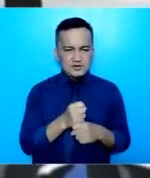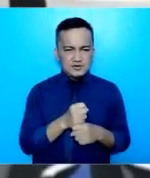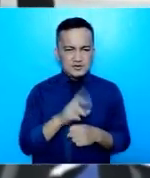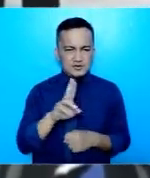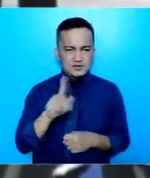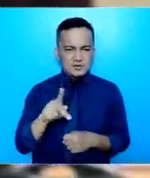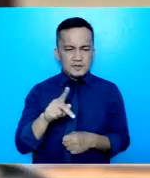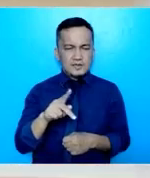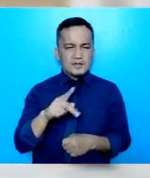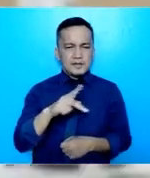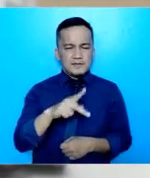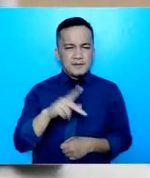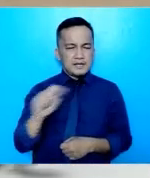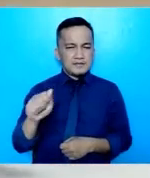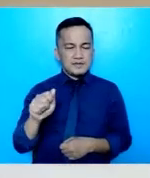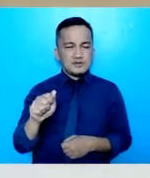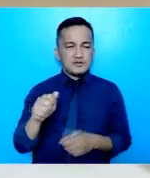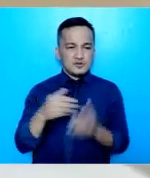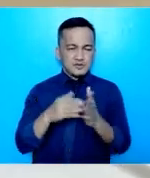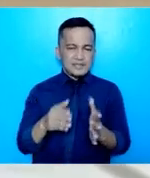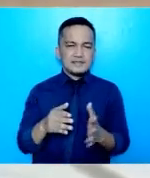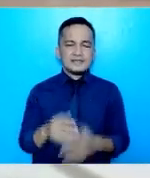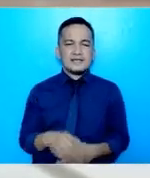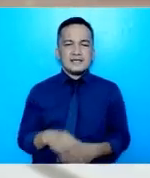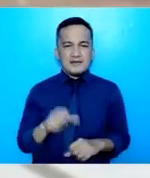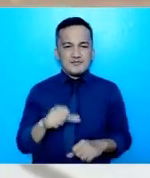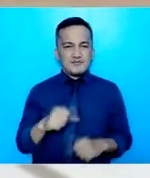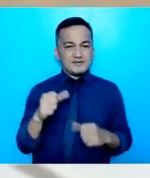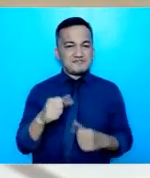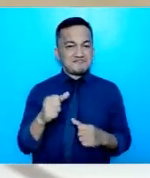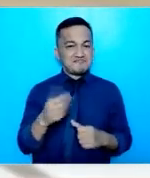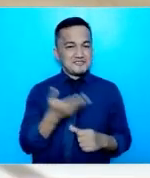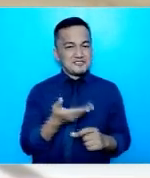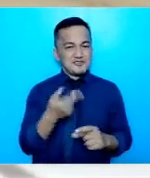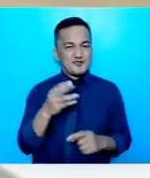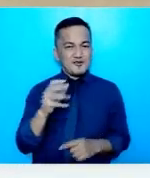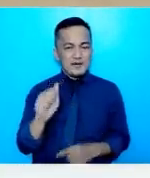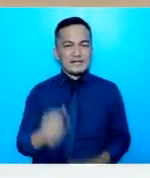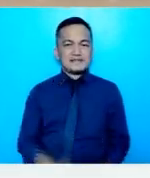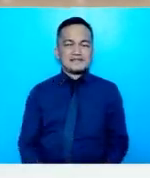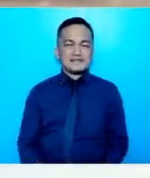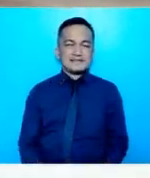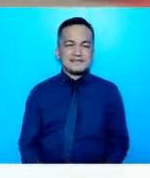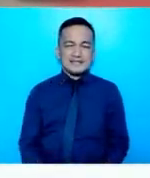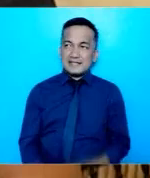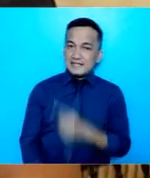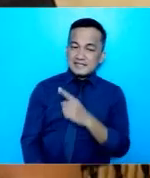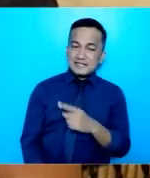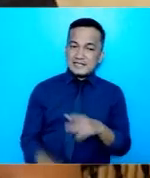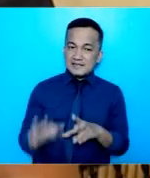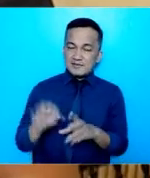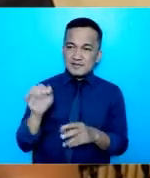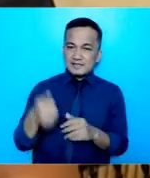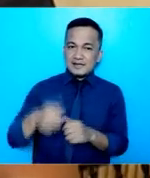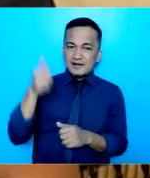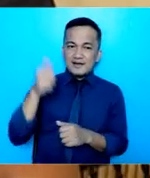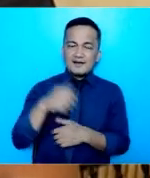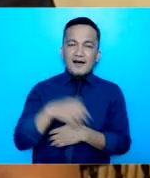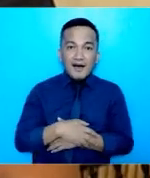Administration student. Kaya proud na proud daw talaga si Goma. So when I found out that she won, I was